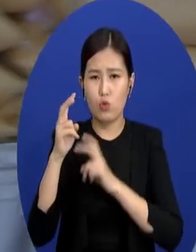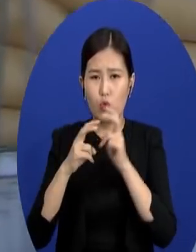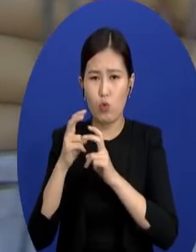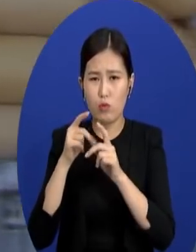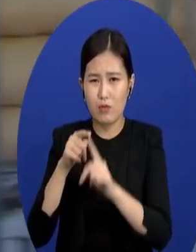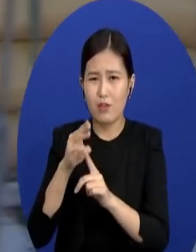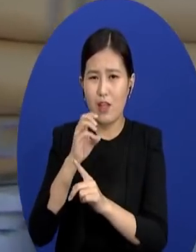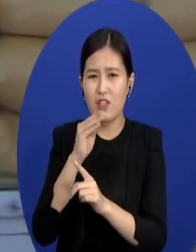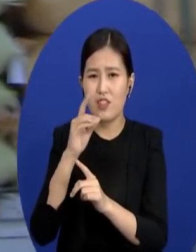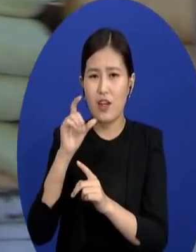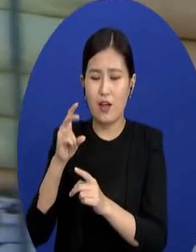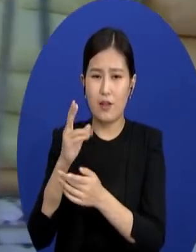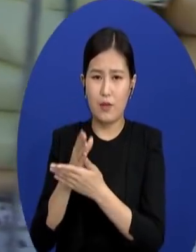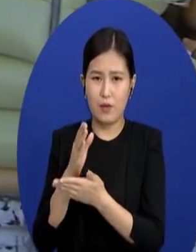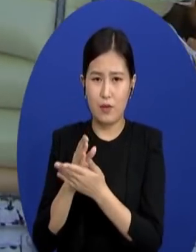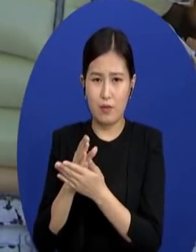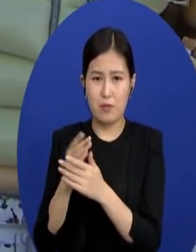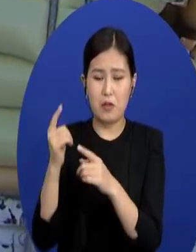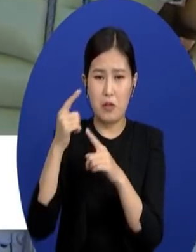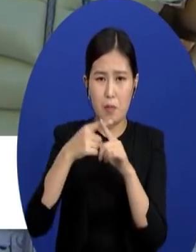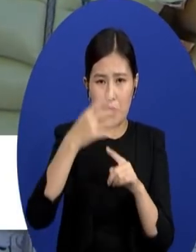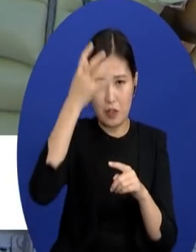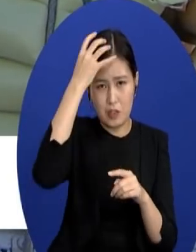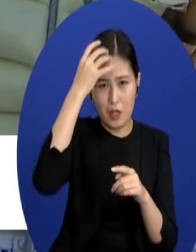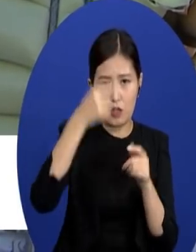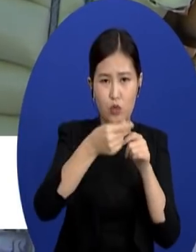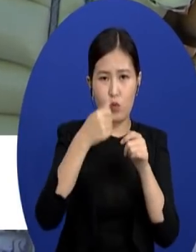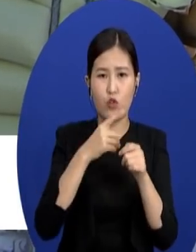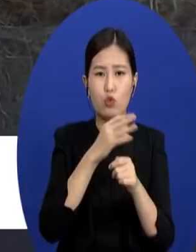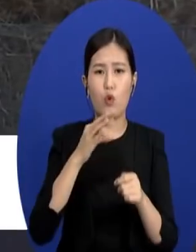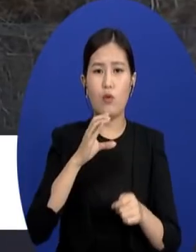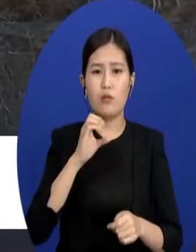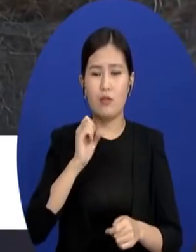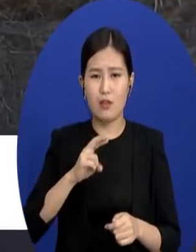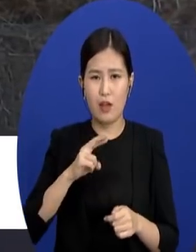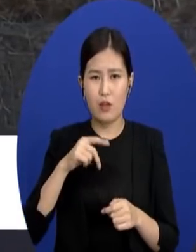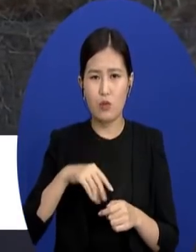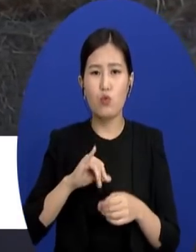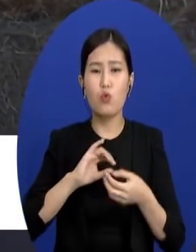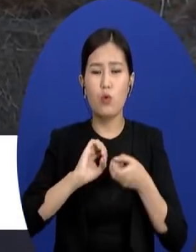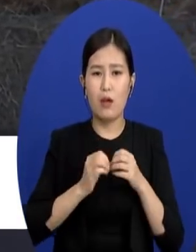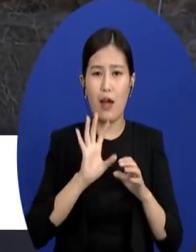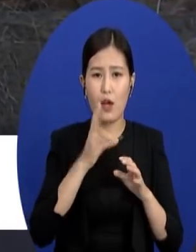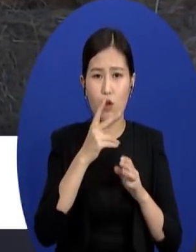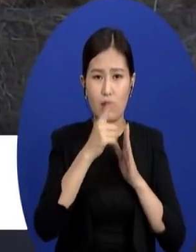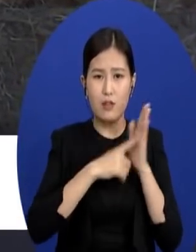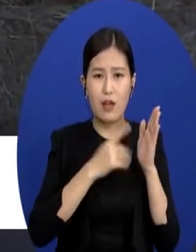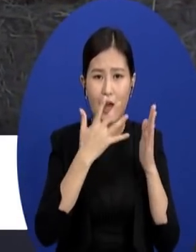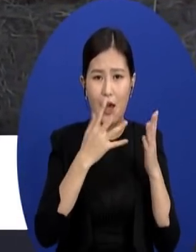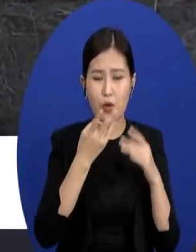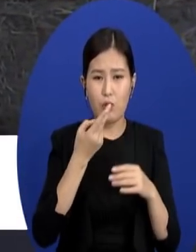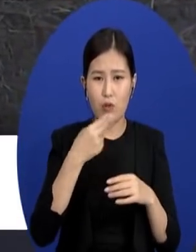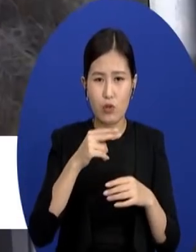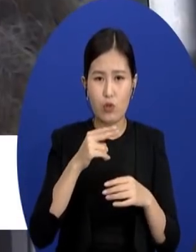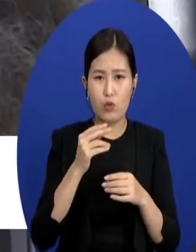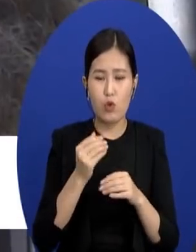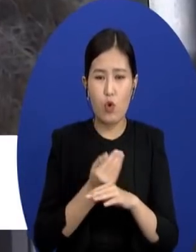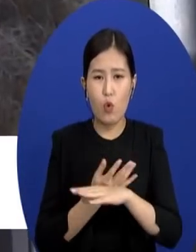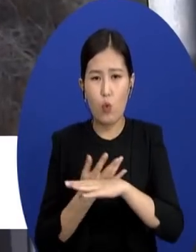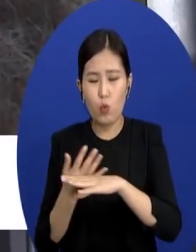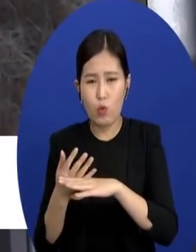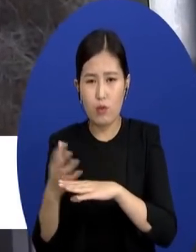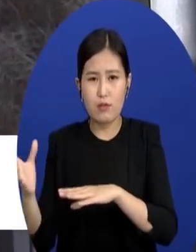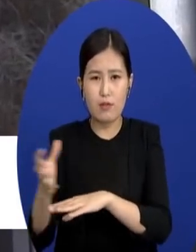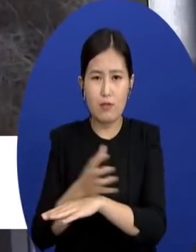байна. Нэмэлтээр засгийн газраас өгч байгаа 100 сая төгрөгийн дэмжлэг ирвэл 12 дугаар сарын 10 гэхэд өвс тижэлийг татан авах ажлыг